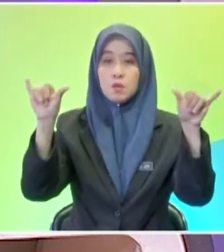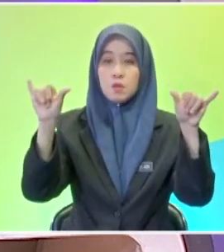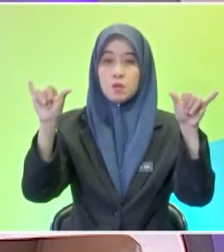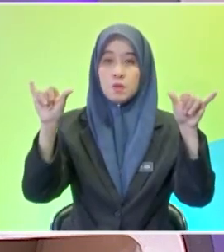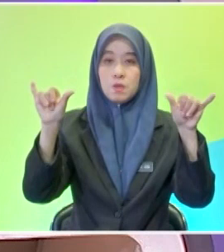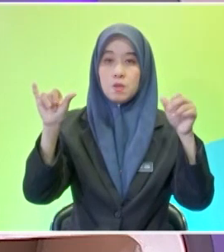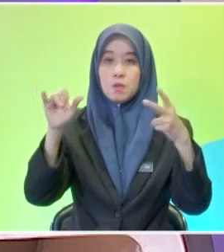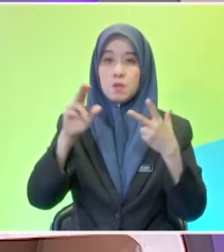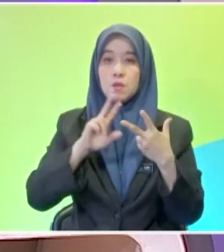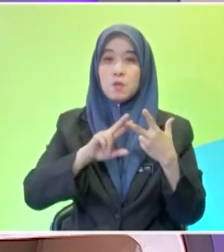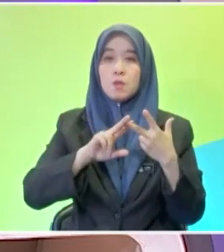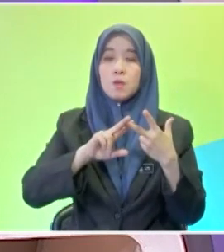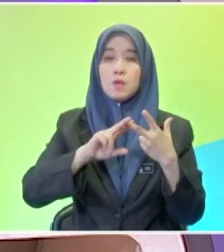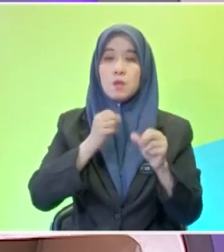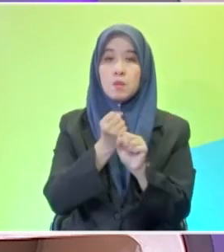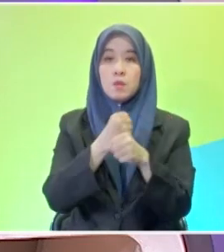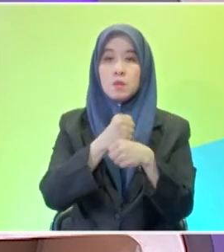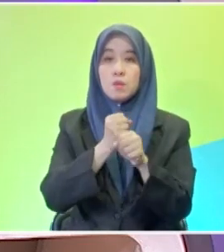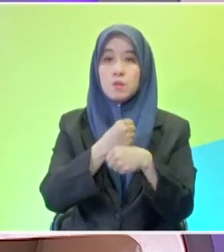bentuk bentuk